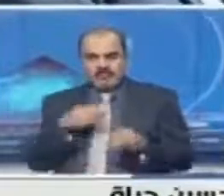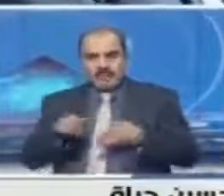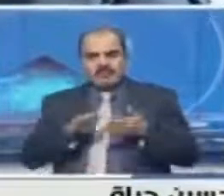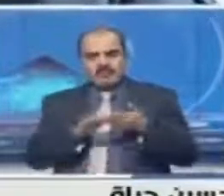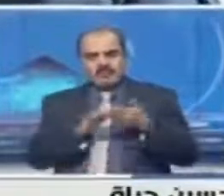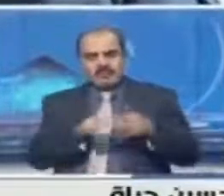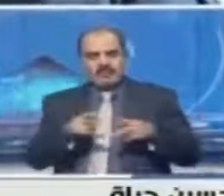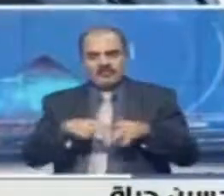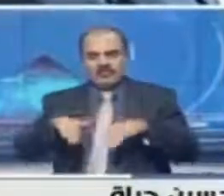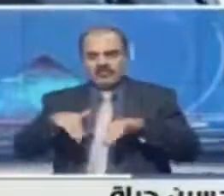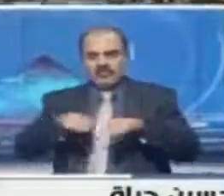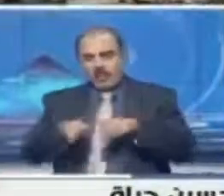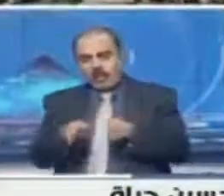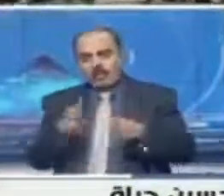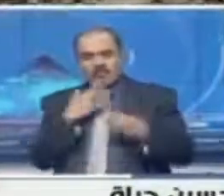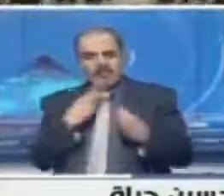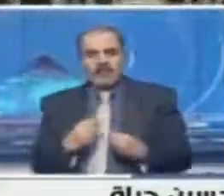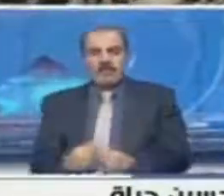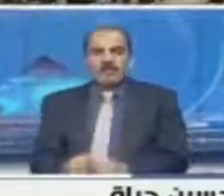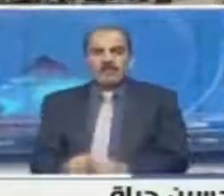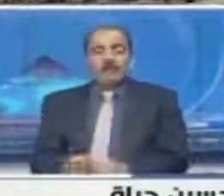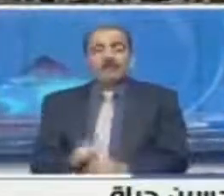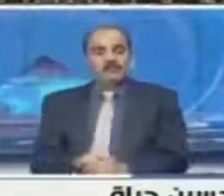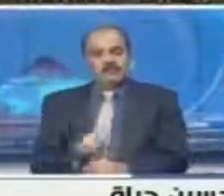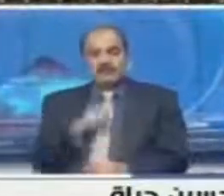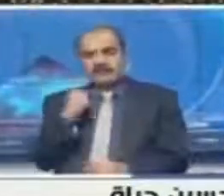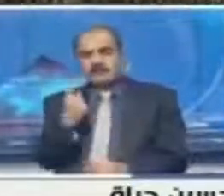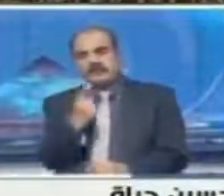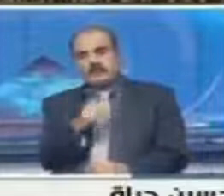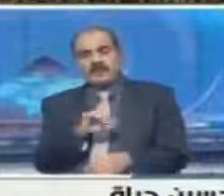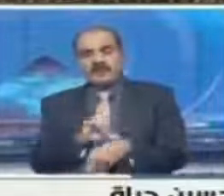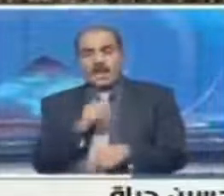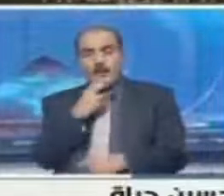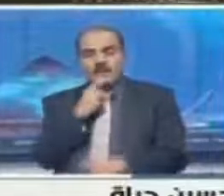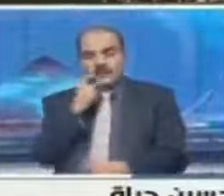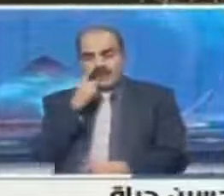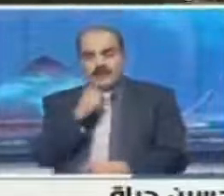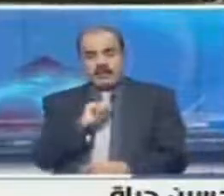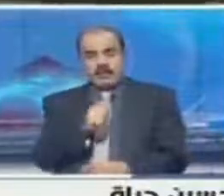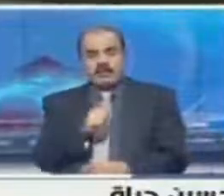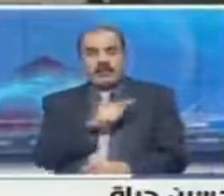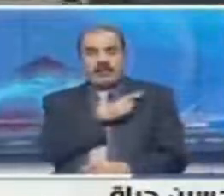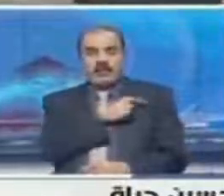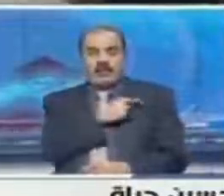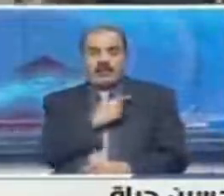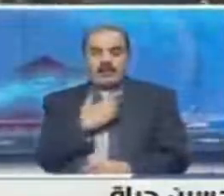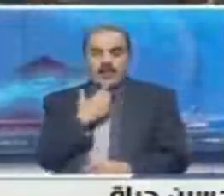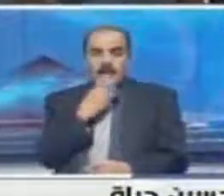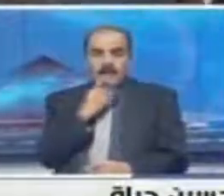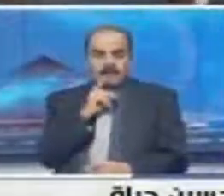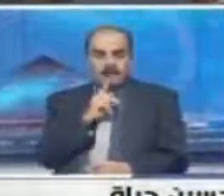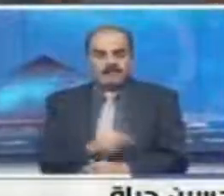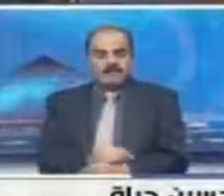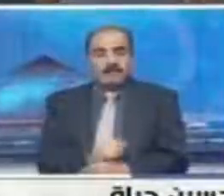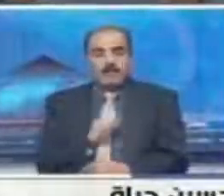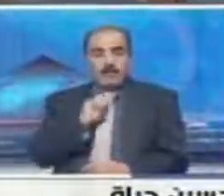المقدمة للمواطنين في هذا القطاع. وخلال جولته بمدينة قوسنا، أكد اللواء إبراهيم أحمد أبو ليمون